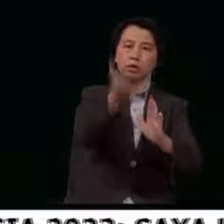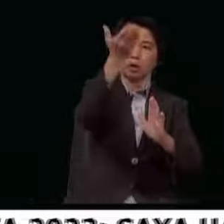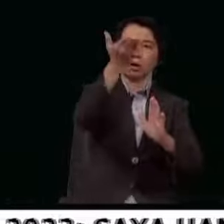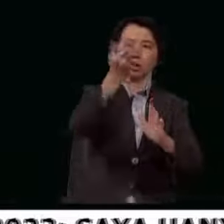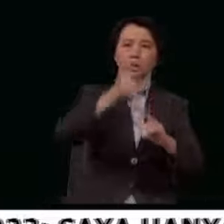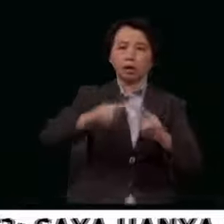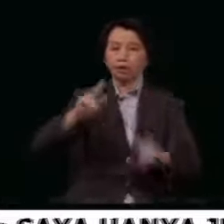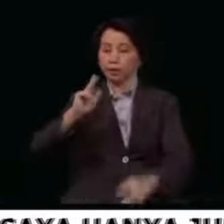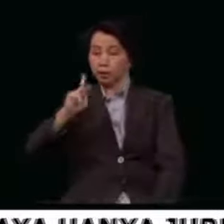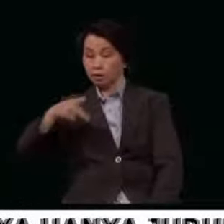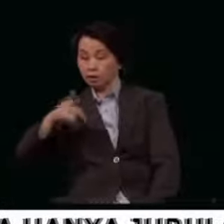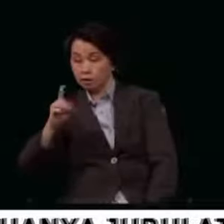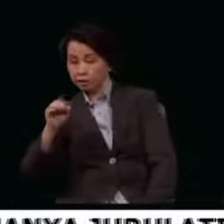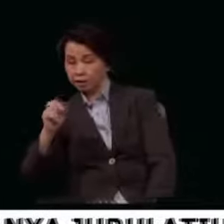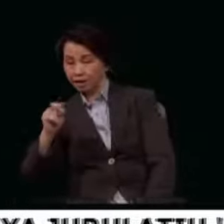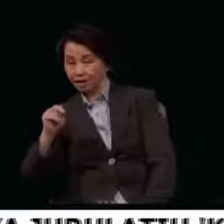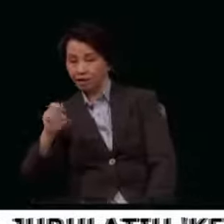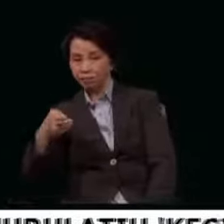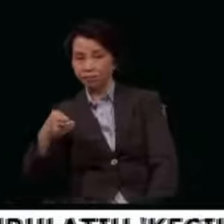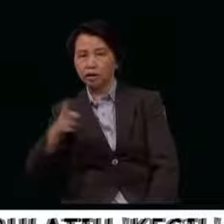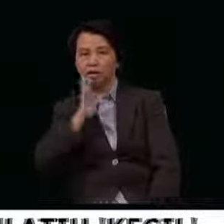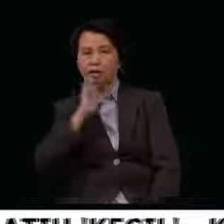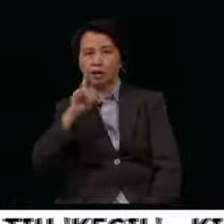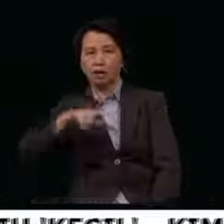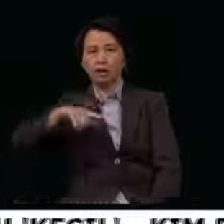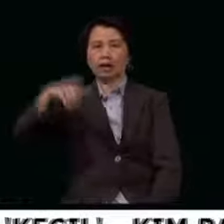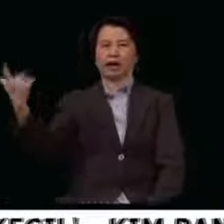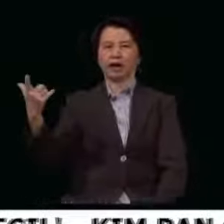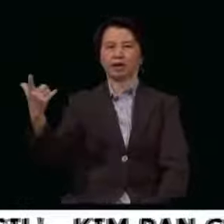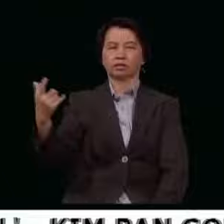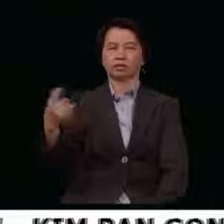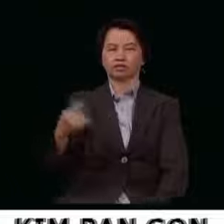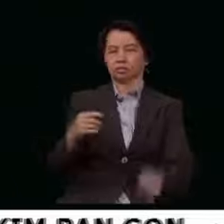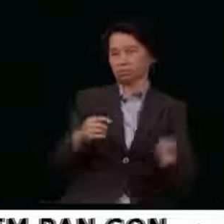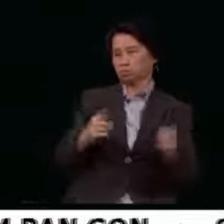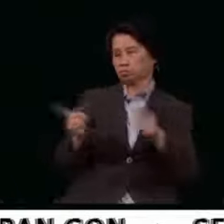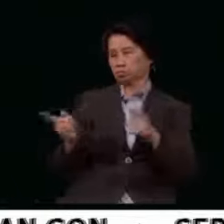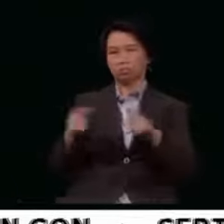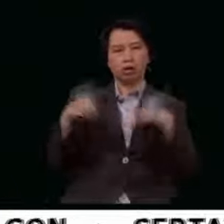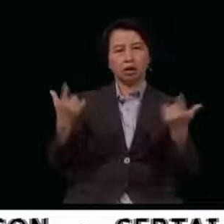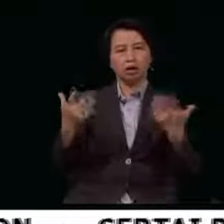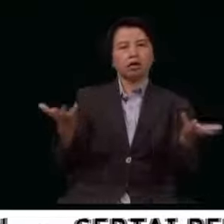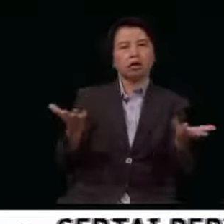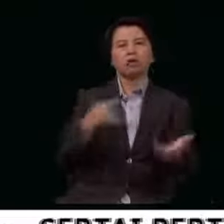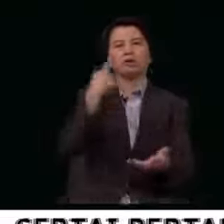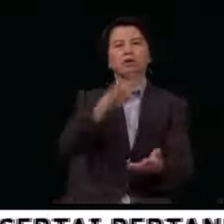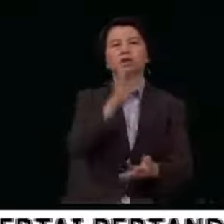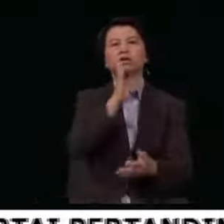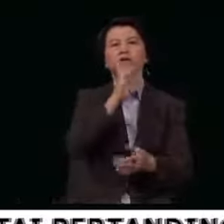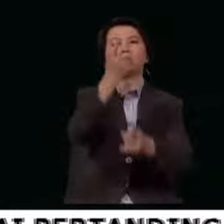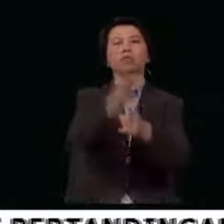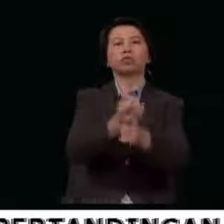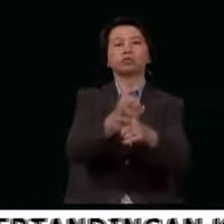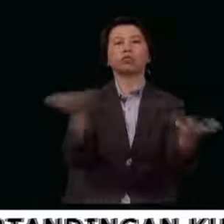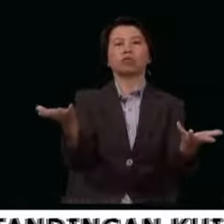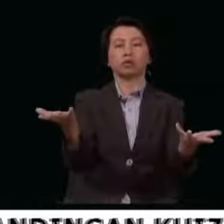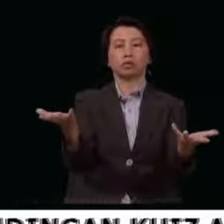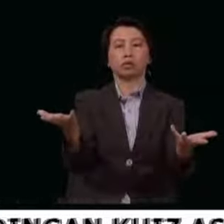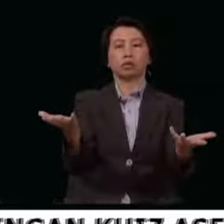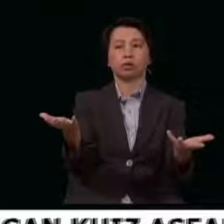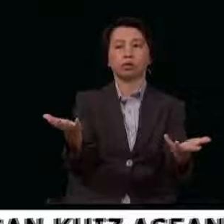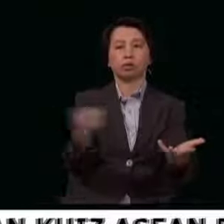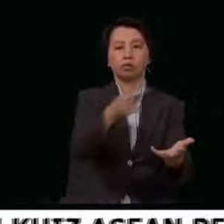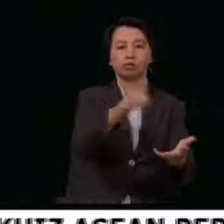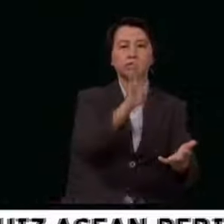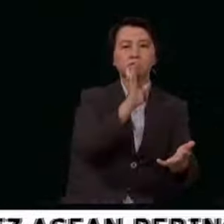sebelum kejadian siapa menabrak termasuklah consumer Association Pinang yang penting Apa saja